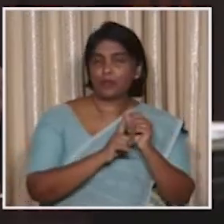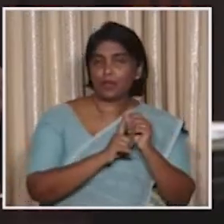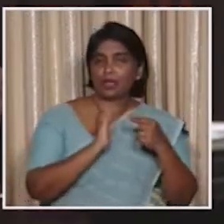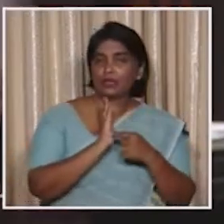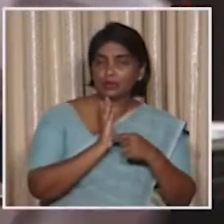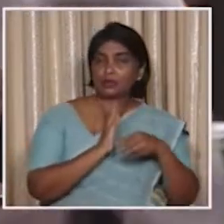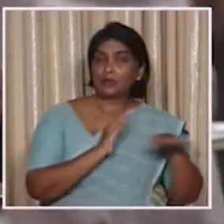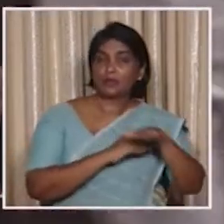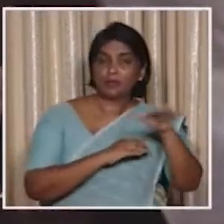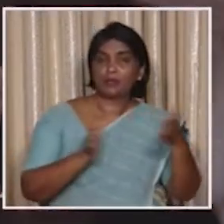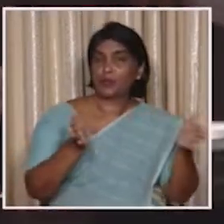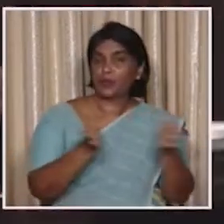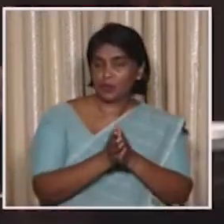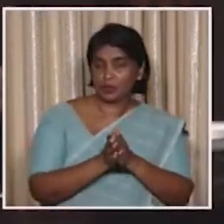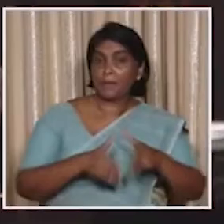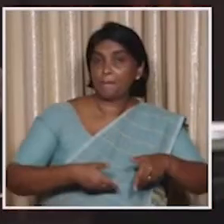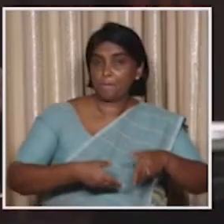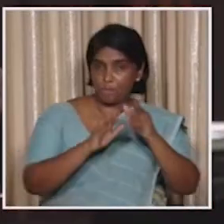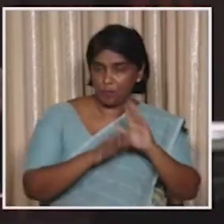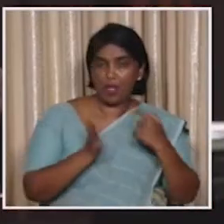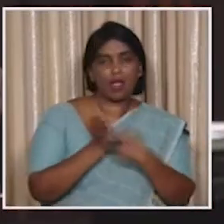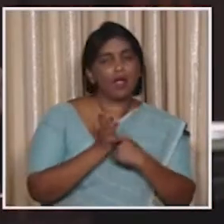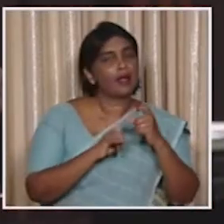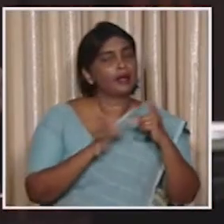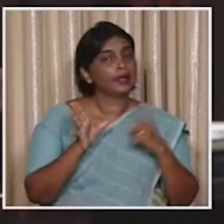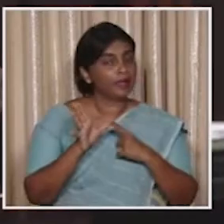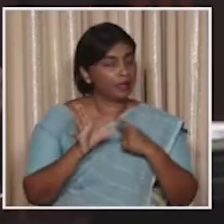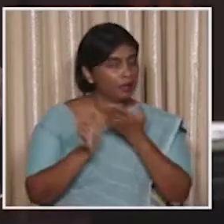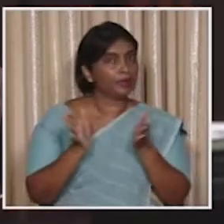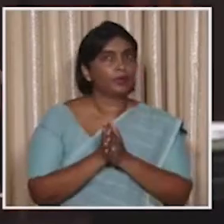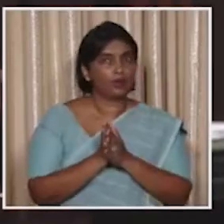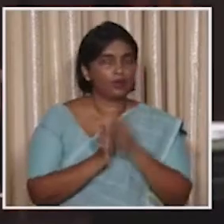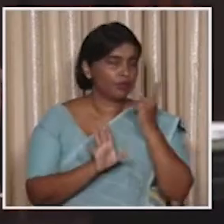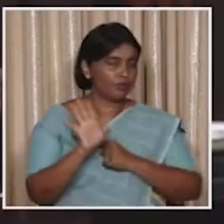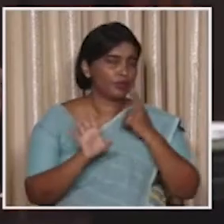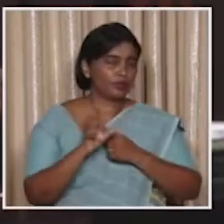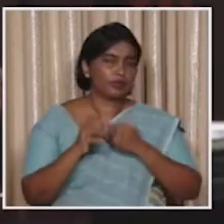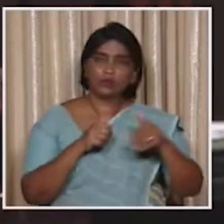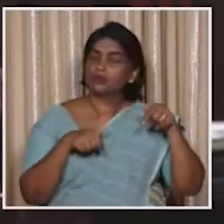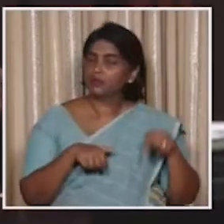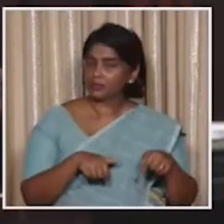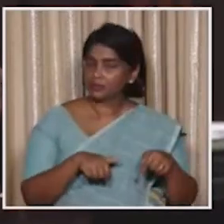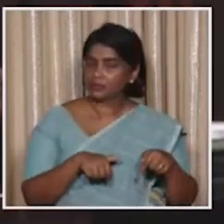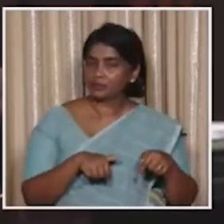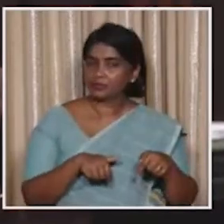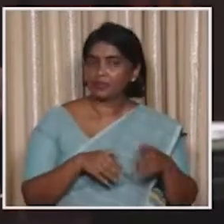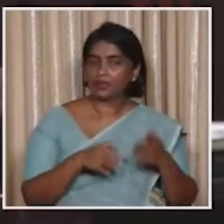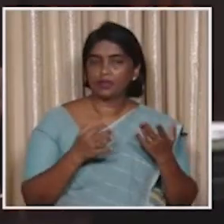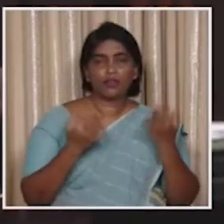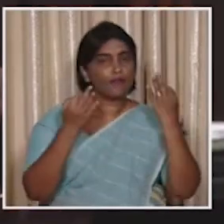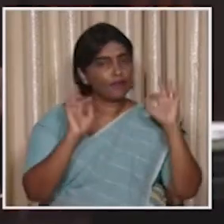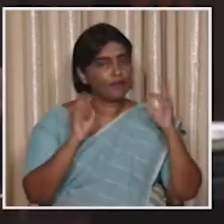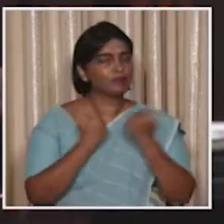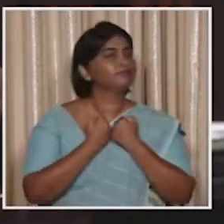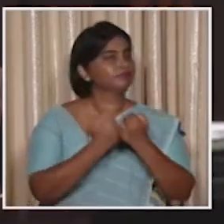இந்த மூன்று பாதைகளும் ஆர்டிடி ஊடாக இத்தனை ஆண்டுகளாக வந்து ஒரு இலவச சேவையாக தான் இந்த பாதை அமைந்திருந்தது இலவச சேவையா இந்த